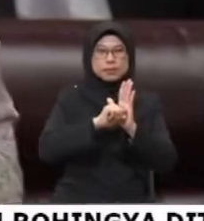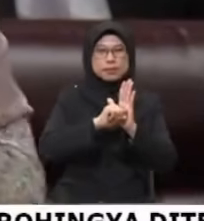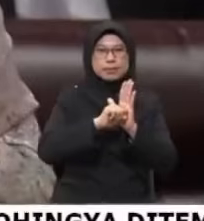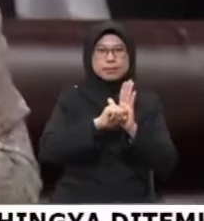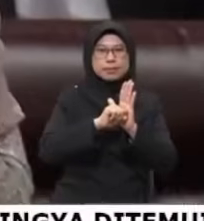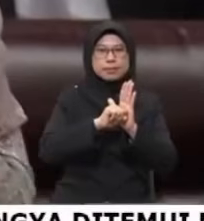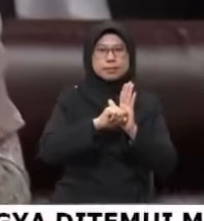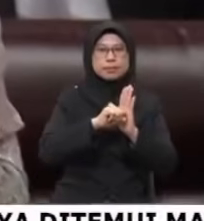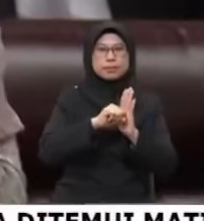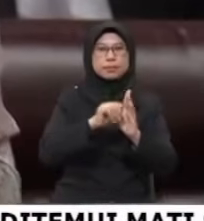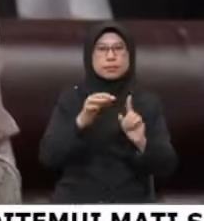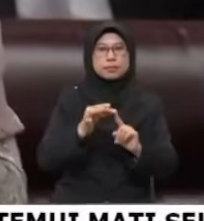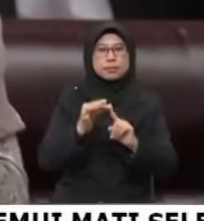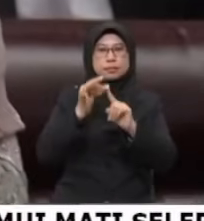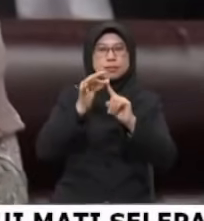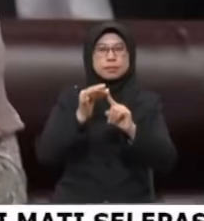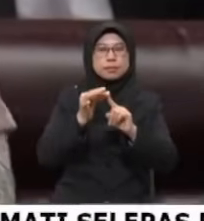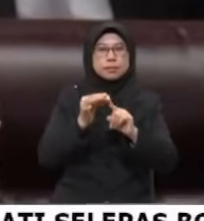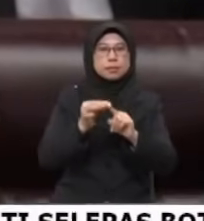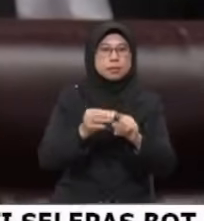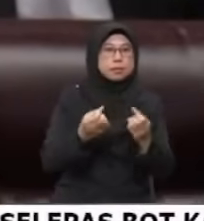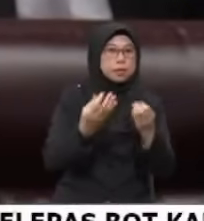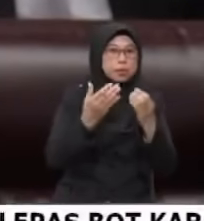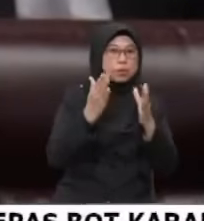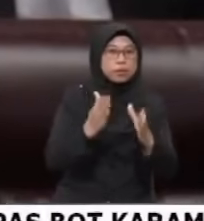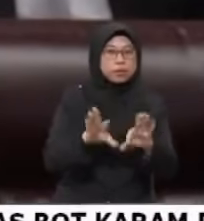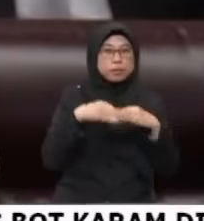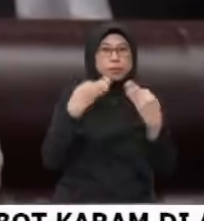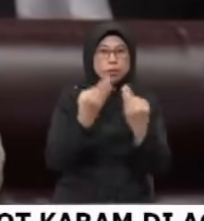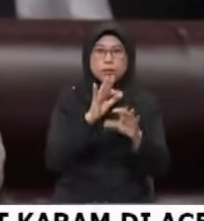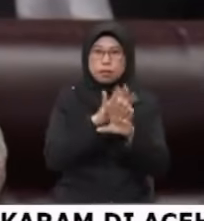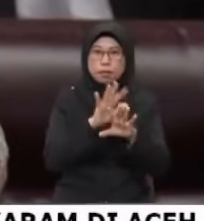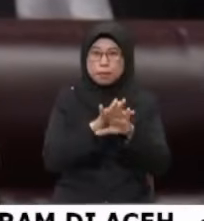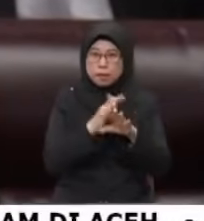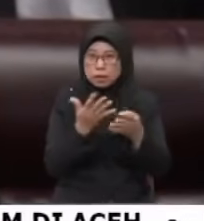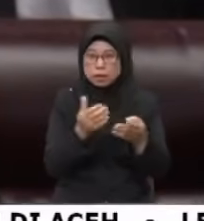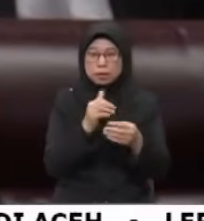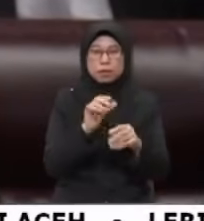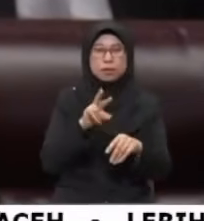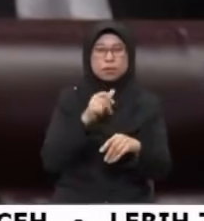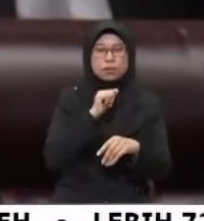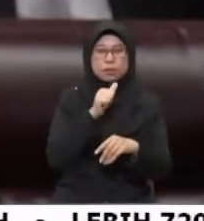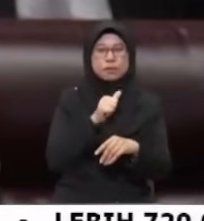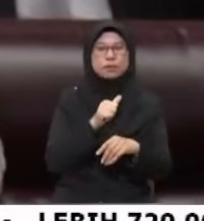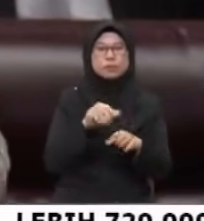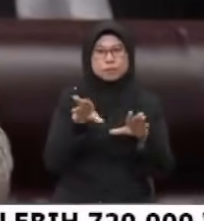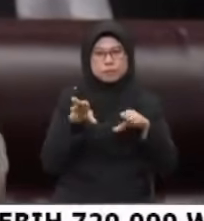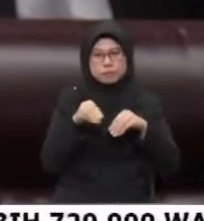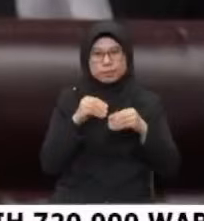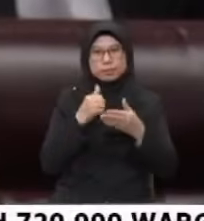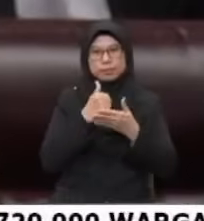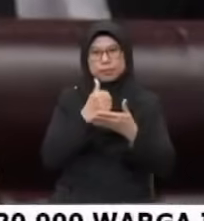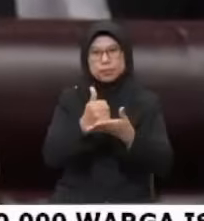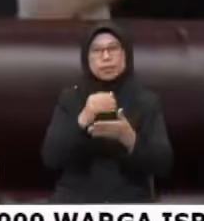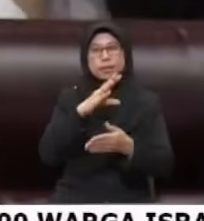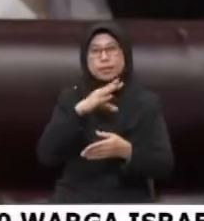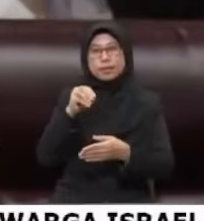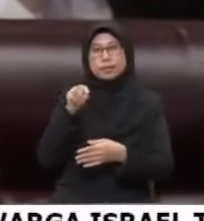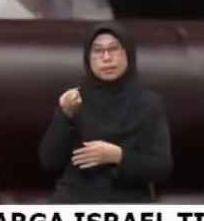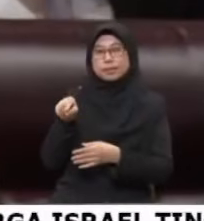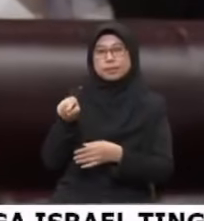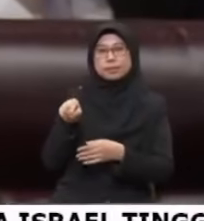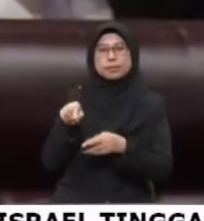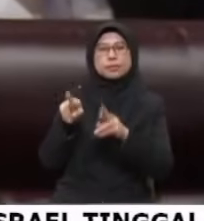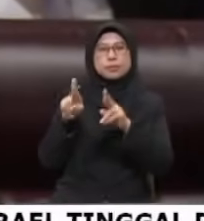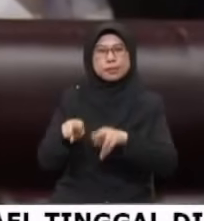khusus seperti tanggungan yang ramai dan sebagainya memerlukan peruntukan selain daripada mereka menjadi